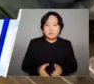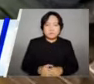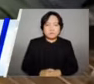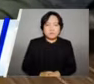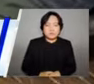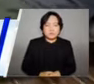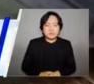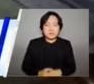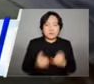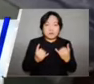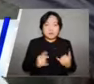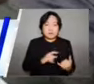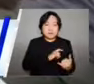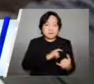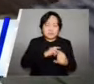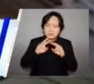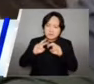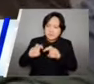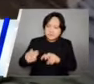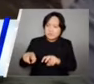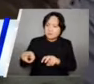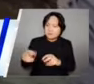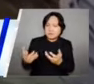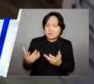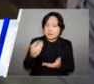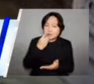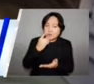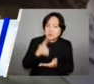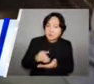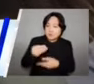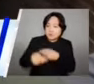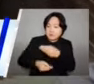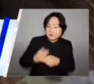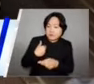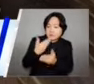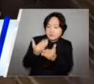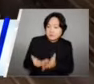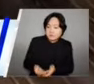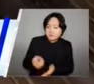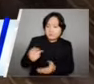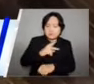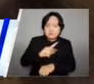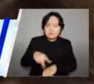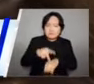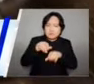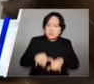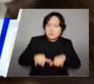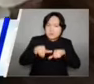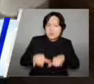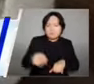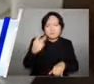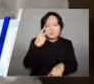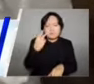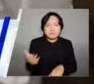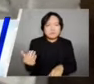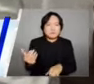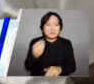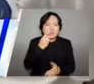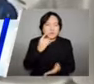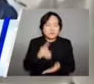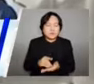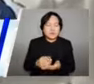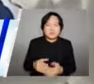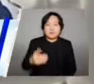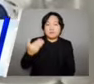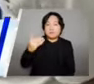of Immigration kung may mga kaukulang dokumento ang mga naaresto para manatili sa Pilipinas. Hawak ngayon ng Pasay Police ang dalawa na sinusubukan